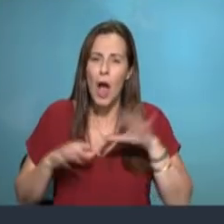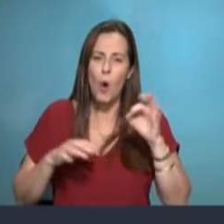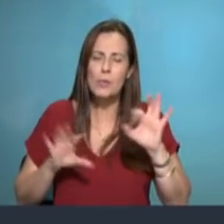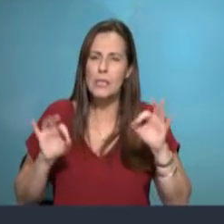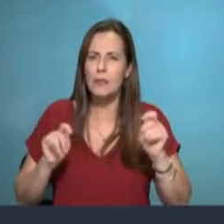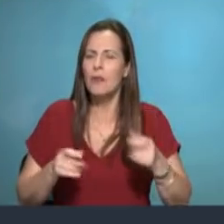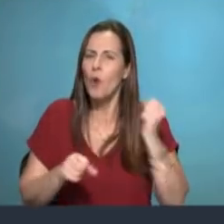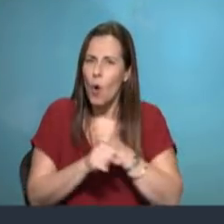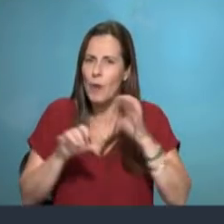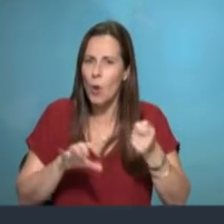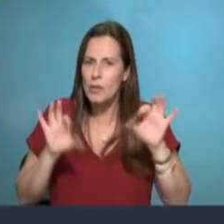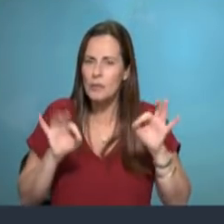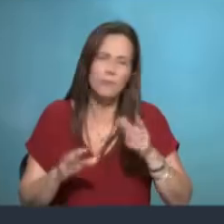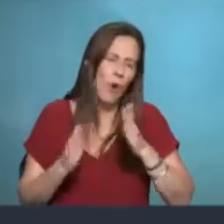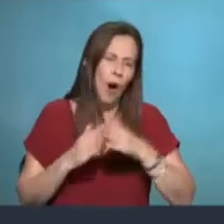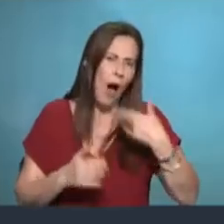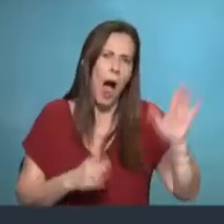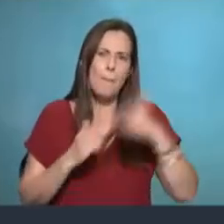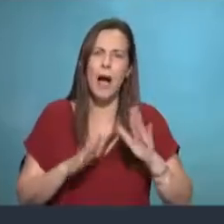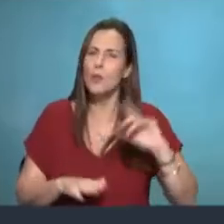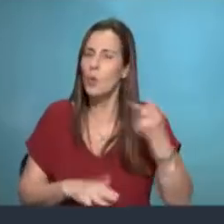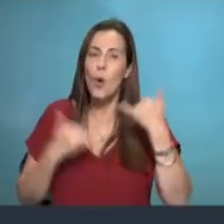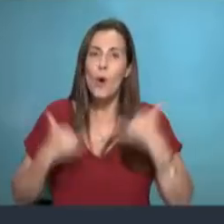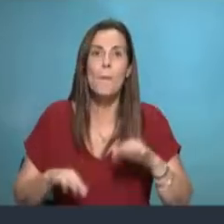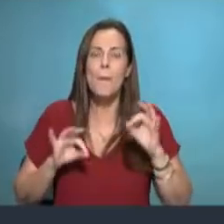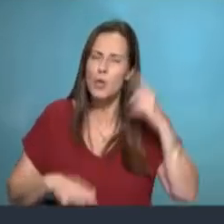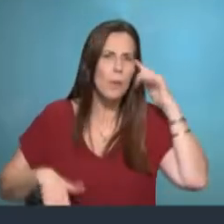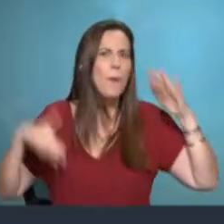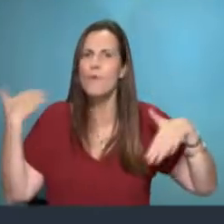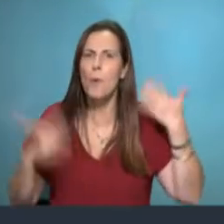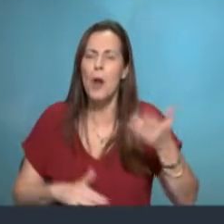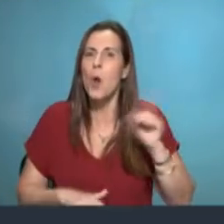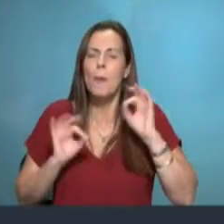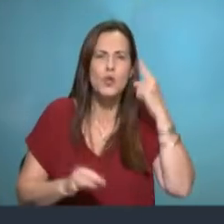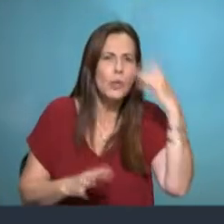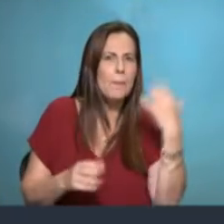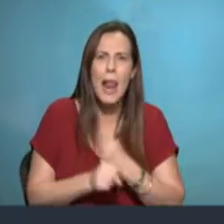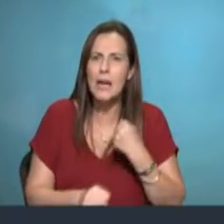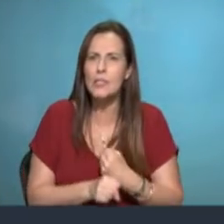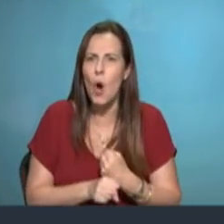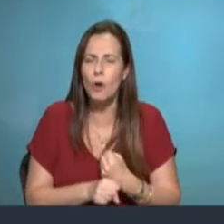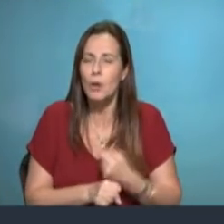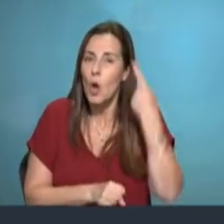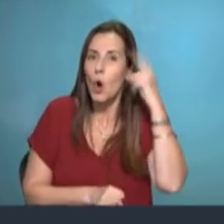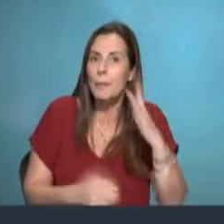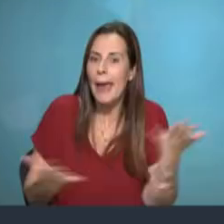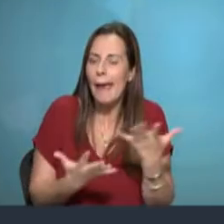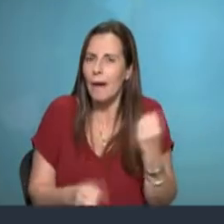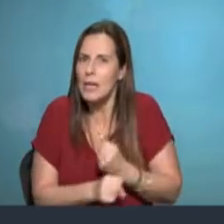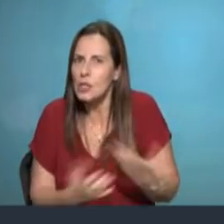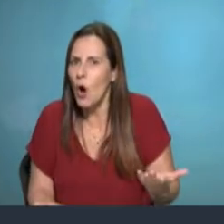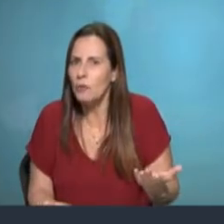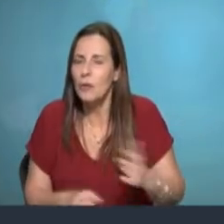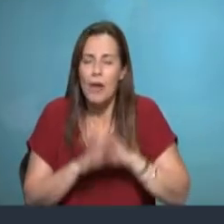עובדי ערוץ 10 הולכים הביתה. כולנו היום ממש מבולבלים, לא ממש יודעים מה לעשות, לא יודעים איך להתנהג.